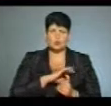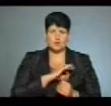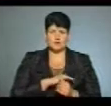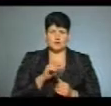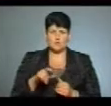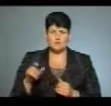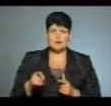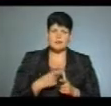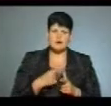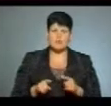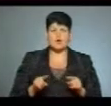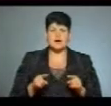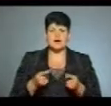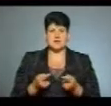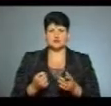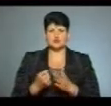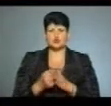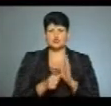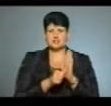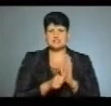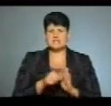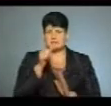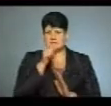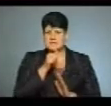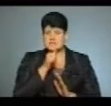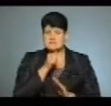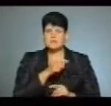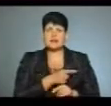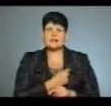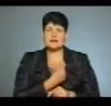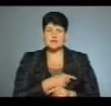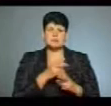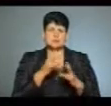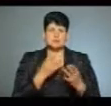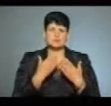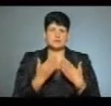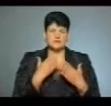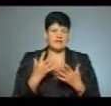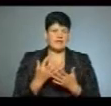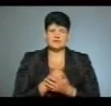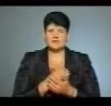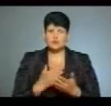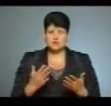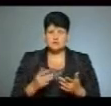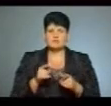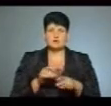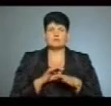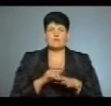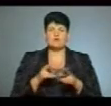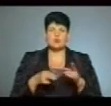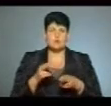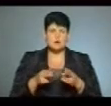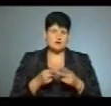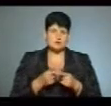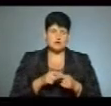громадян або ж арешт на строк до 6 місяців. Із лікарями травмованих нам поспілкуватися не вдалося, адже вони проводять операцію. Про